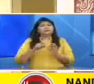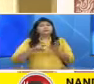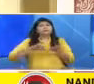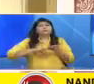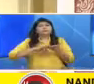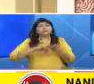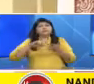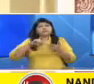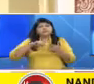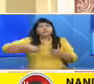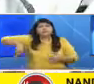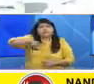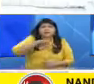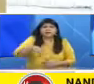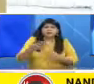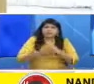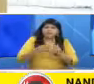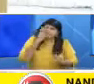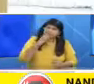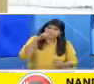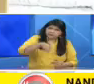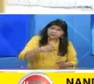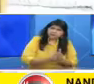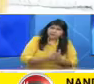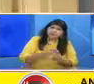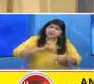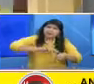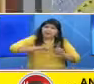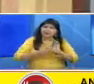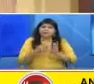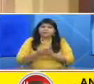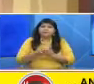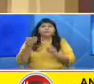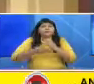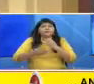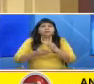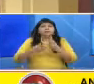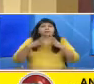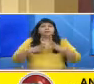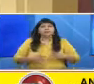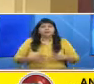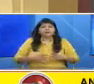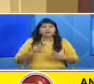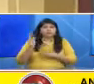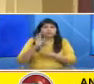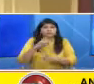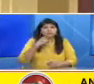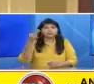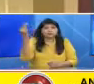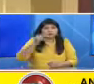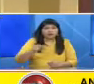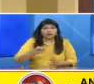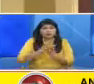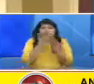ने हरिपुरा के आसपास के गांवों का दौरा किया और अंत में ग्रामीण भारत के जीवन को दर्शाते हुए कुछ आर्ट